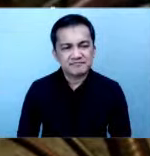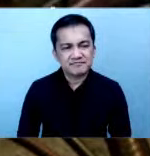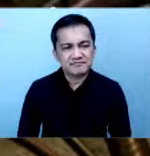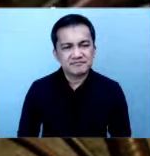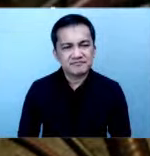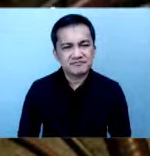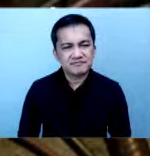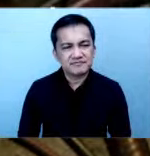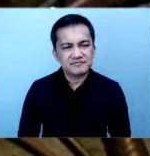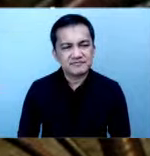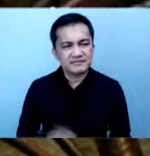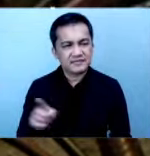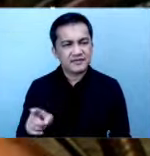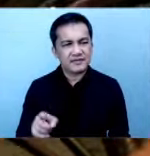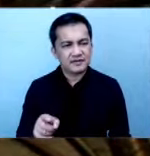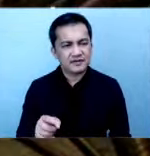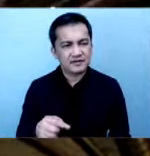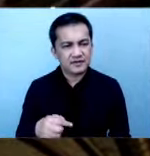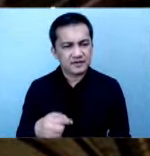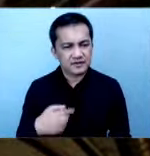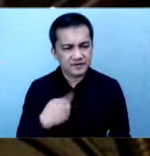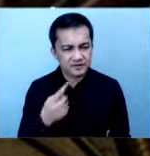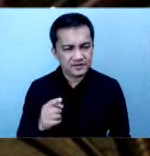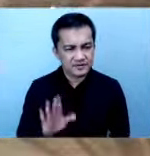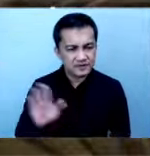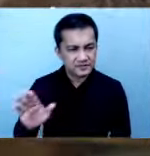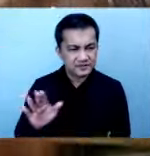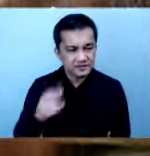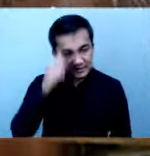it's something that I will always and she will always remember.